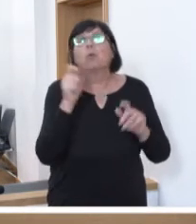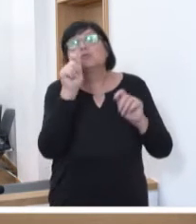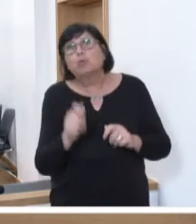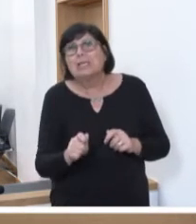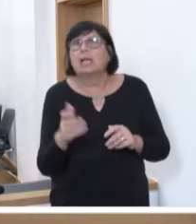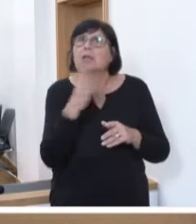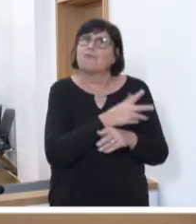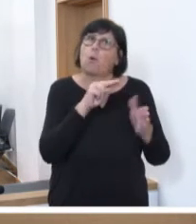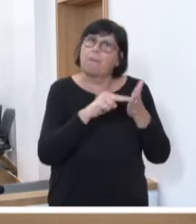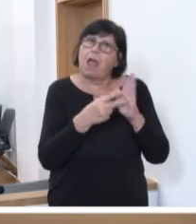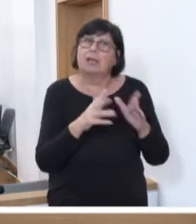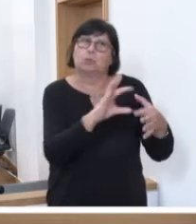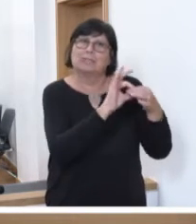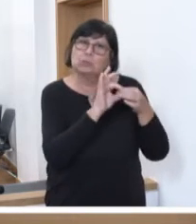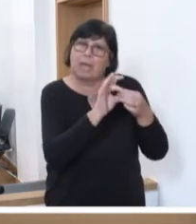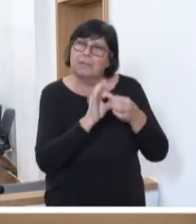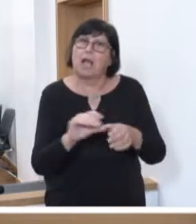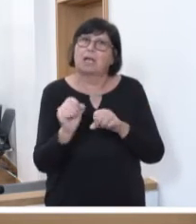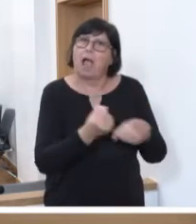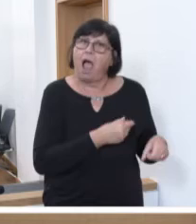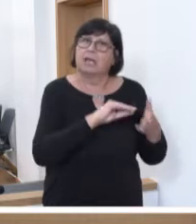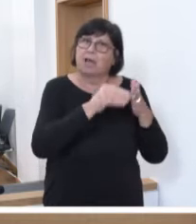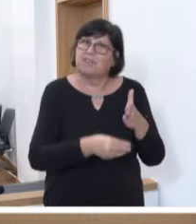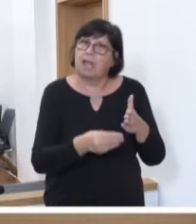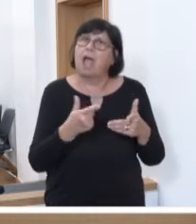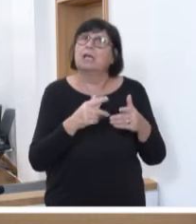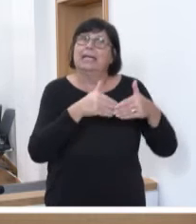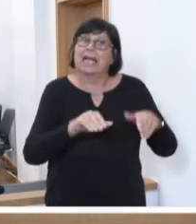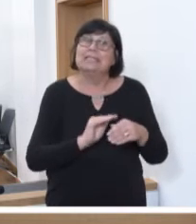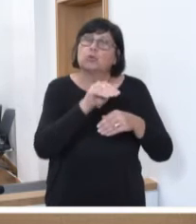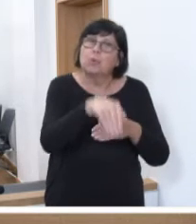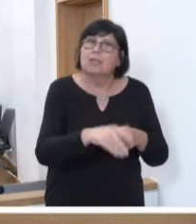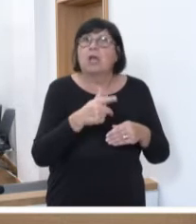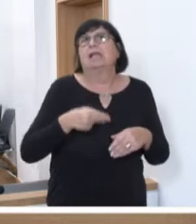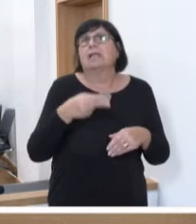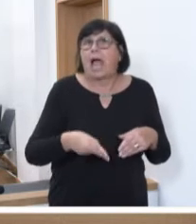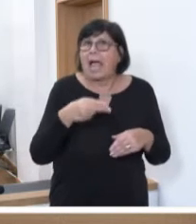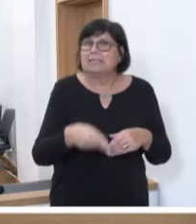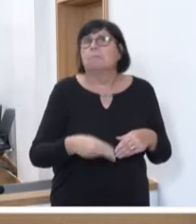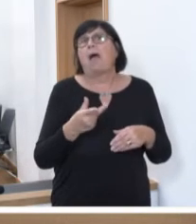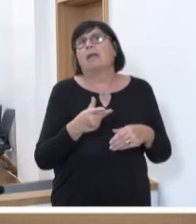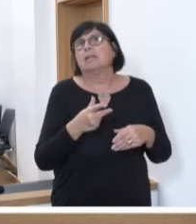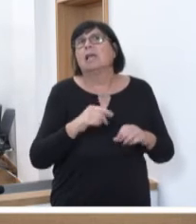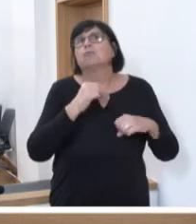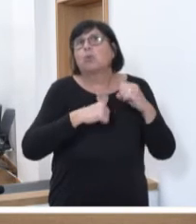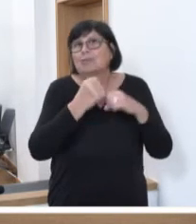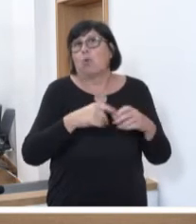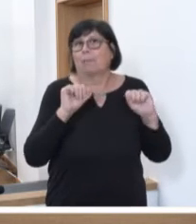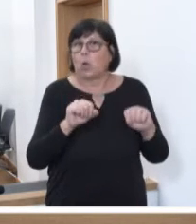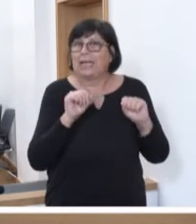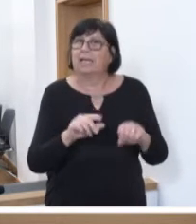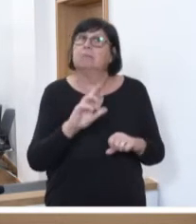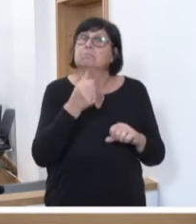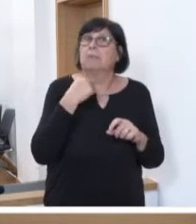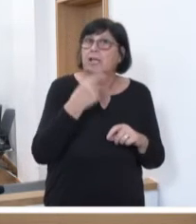Vorplanung von im Zusammenhang mit dem Aachener Vertrag identifizierten grenzüberschreitenden Eisenbahninfrastrukturvorhaben möglich. Eine